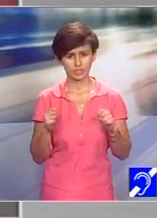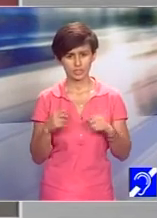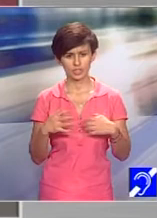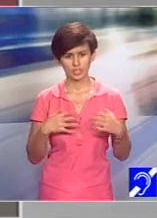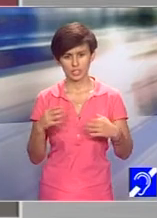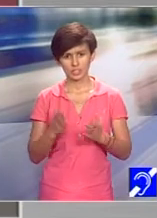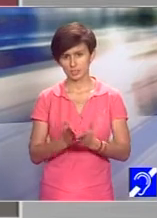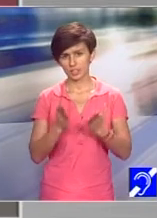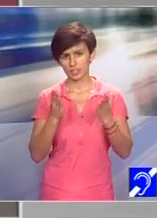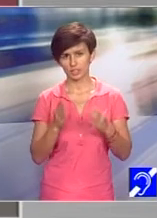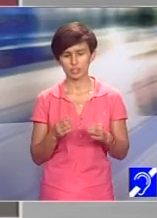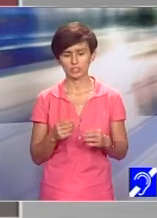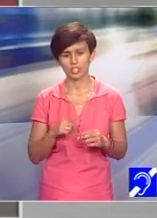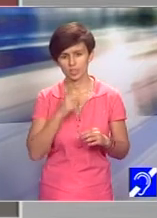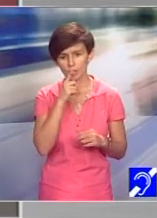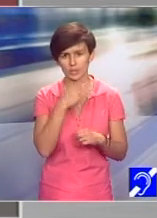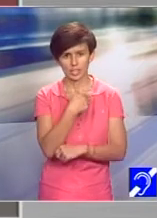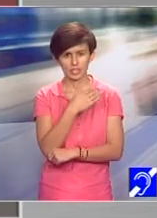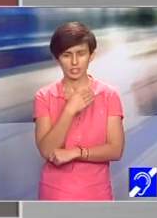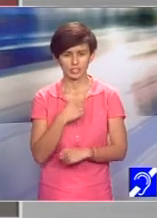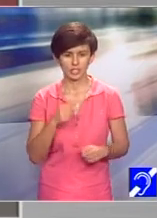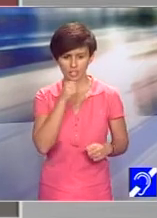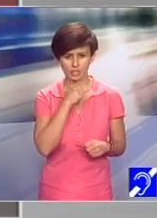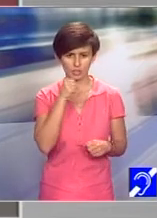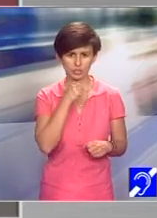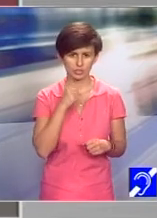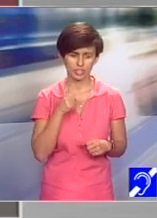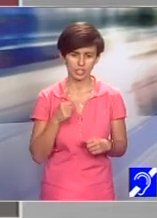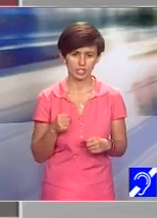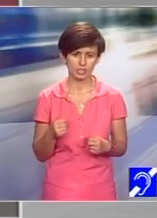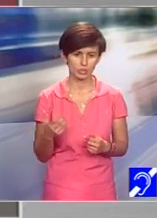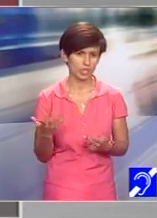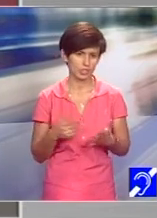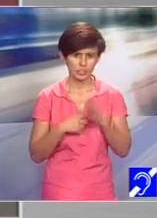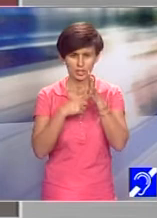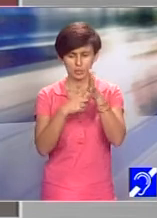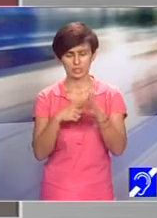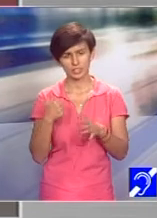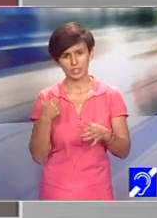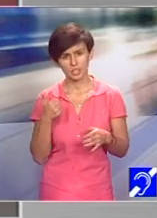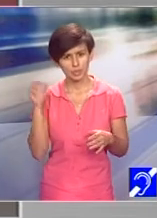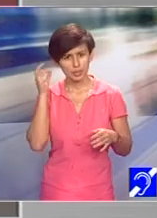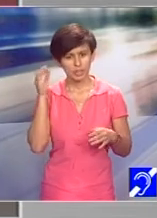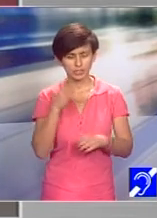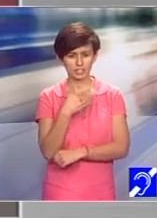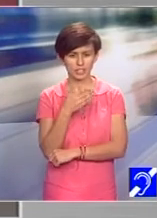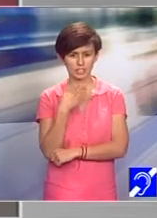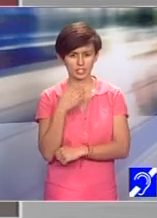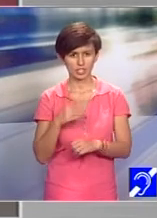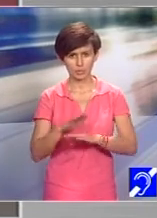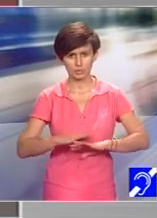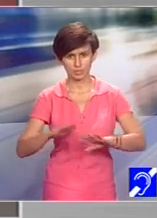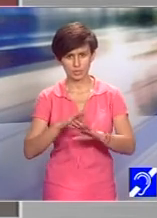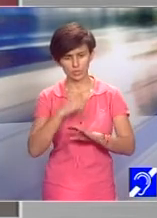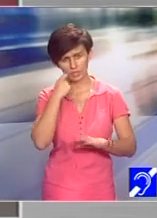din Cluj-Napoca, concertul extraordinar Omul înarmat, o misa pentru pace, va fi prezentat în prima audiție națională absolută publicului clujan.